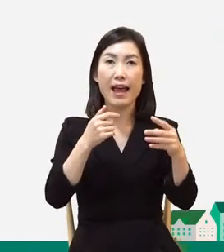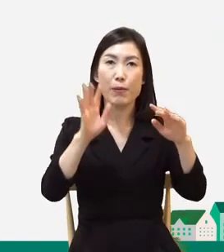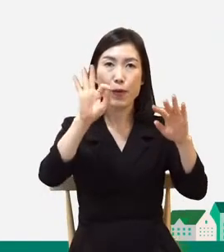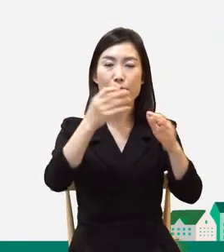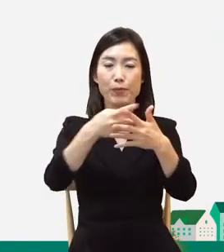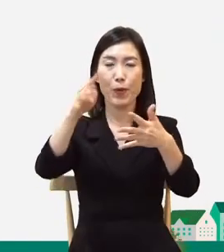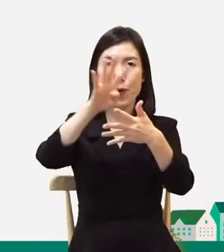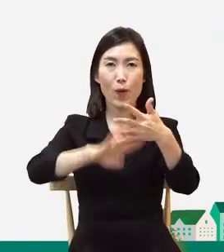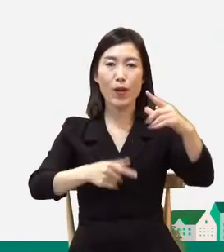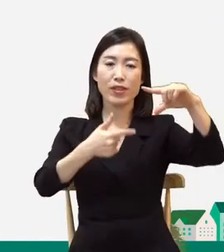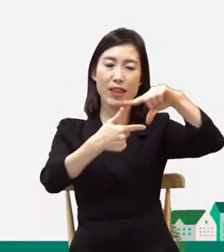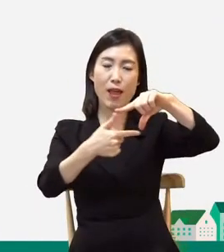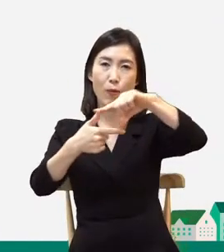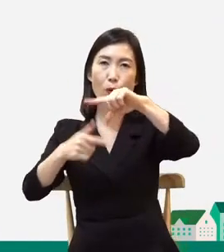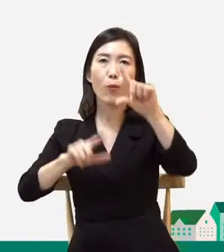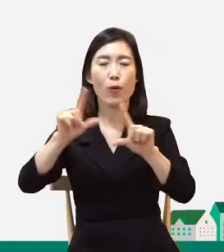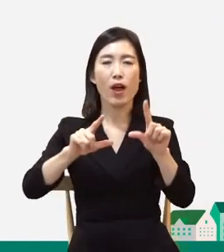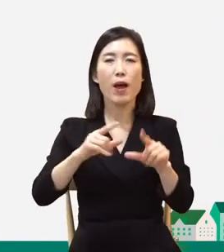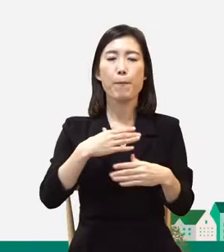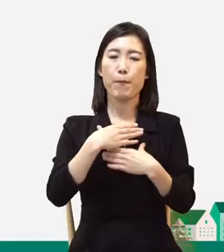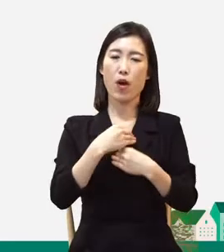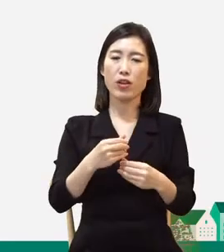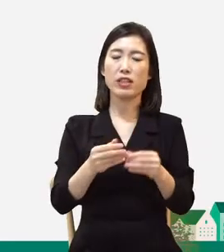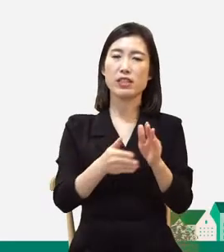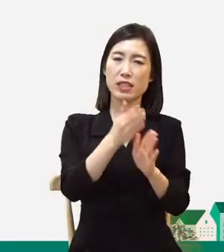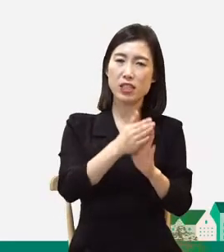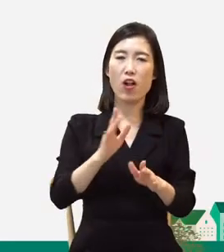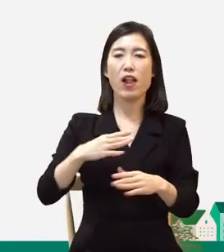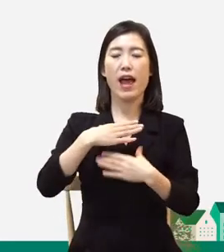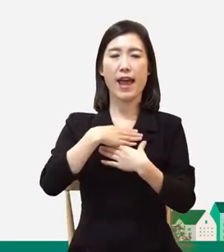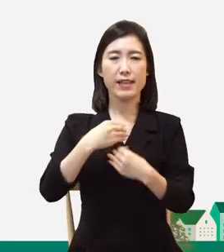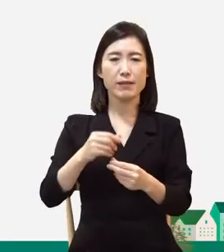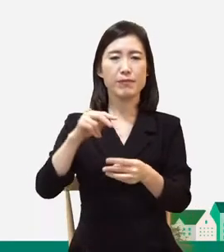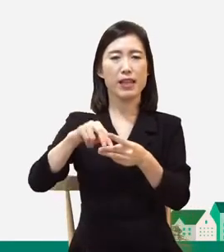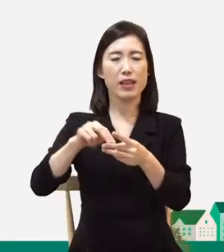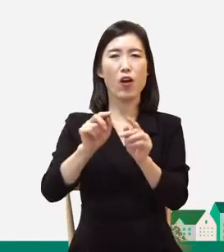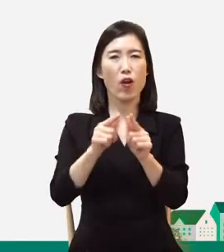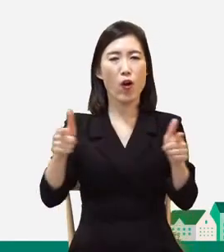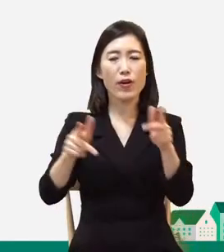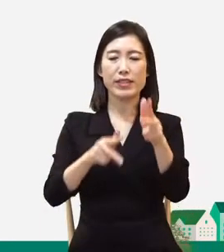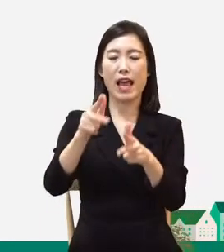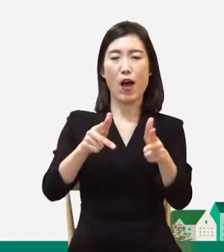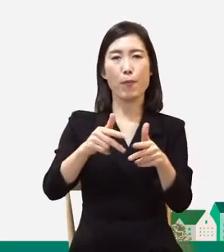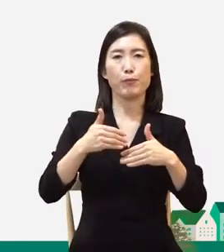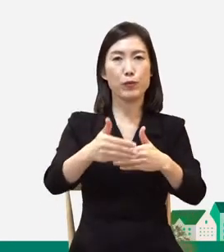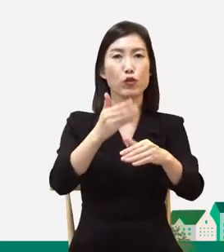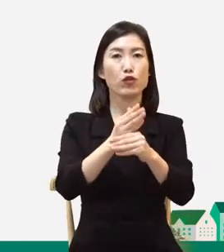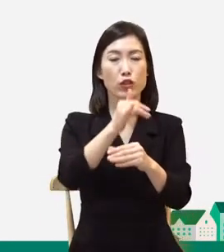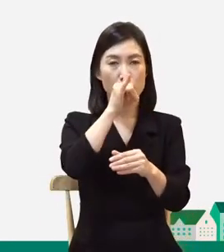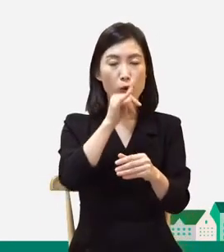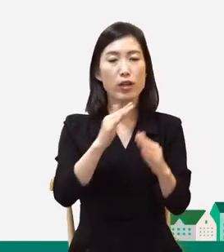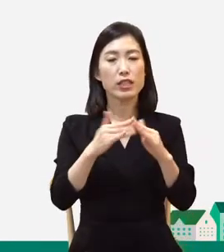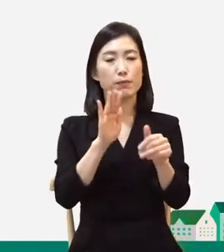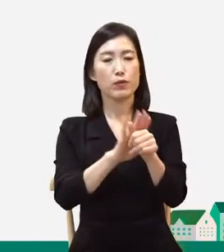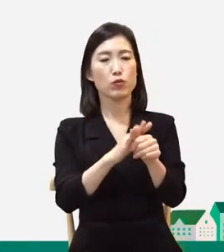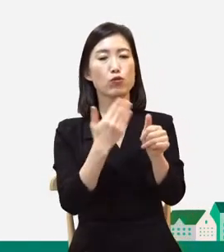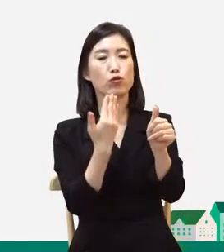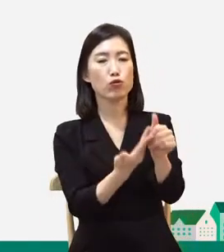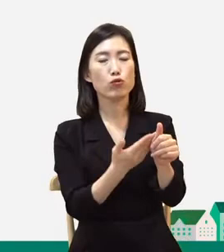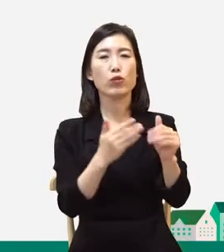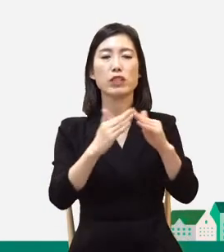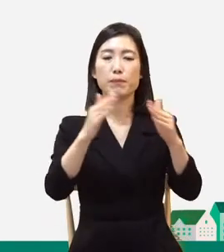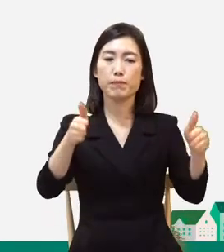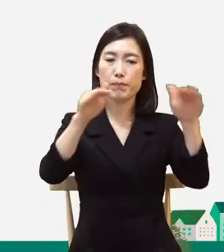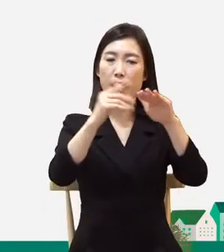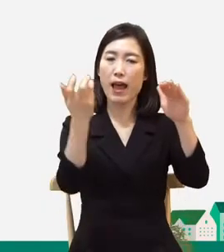되어 있는 장애인 주거 등 편의시설, 안심생활 등 다양한 사업들을 진행하면서 지원주택에 입주해